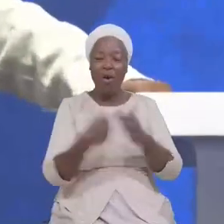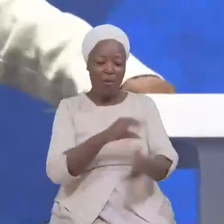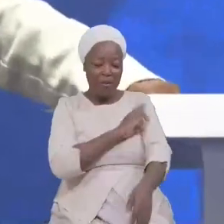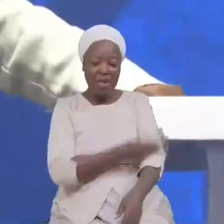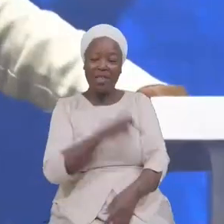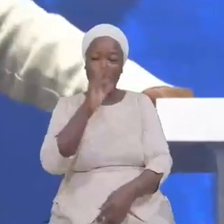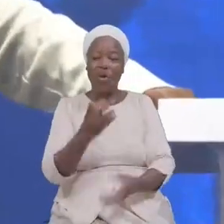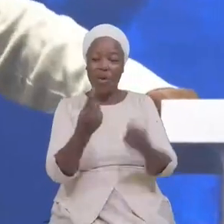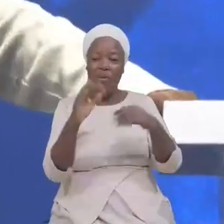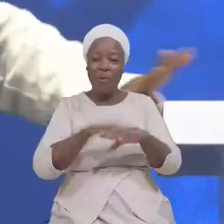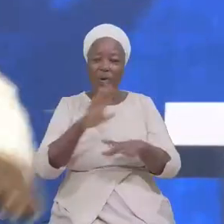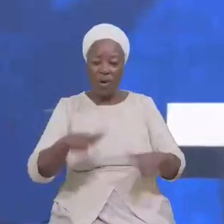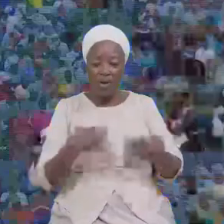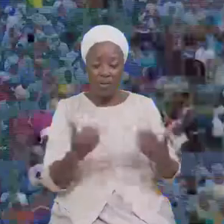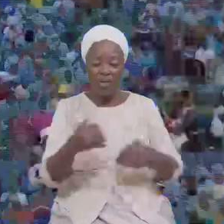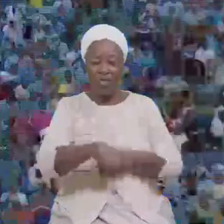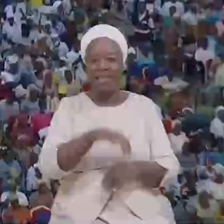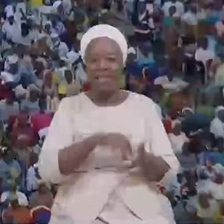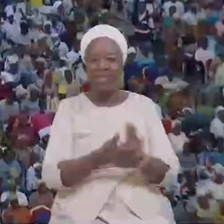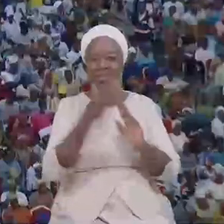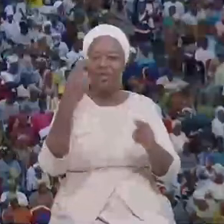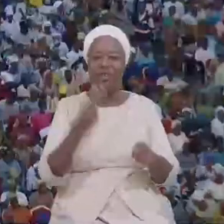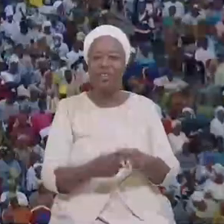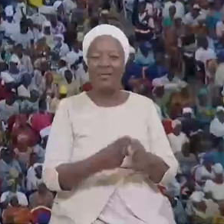ta vie ce soir au nom de Jésus.